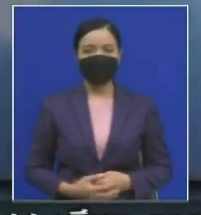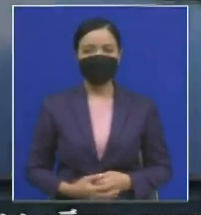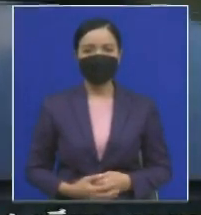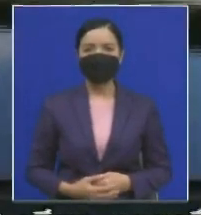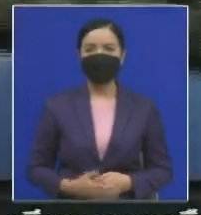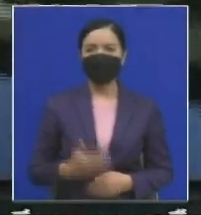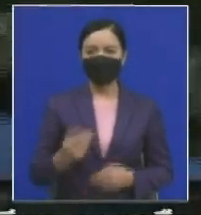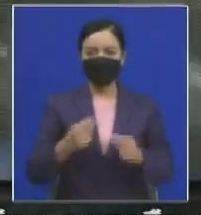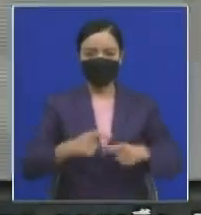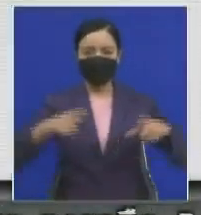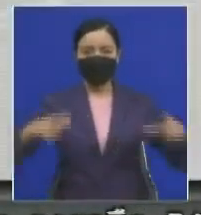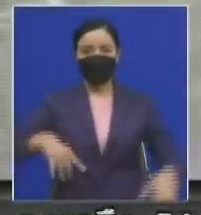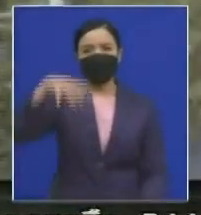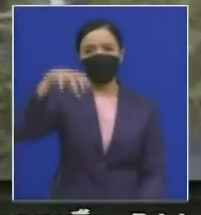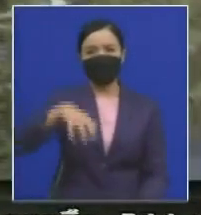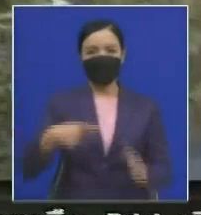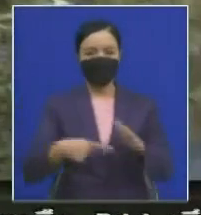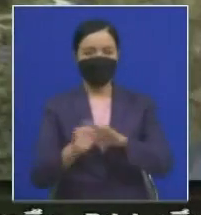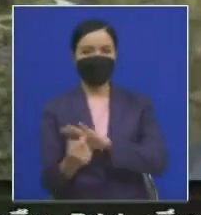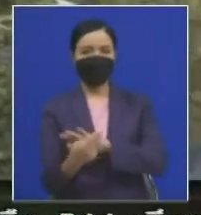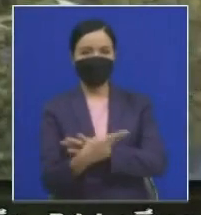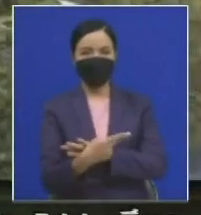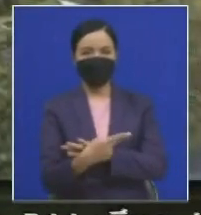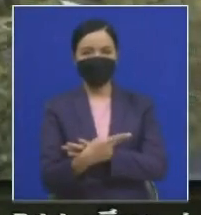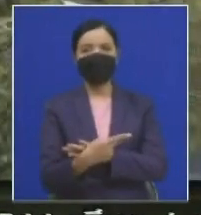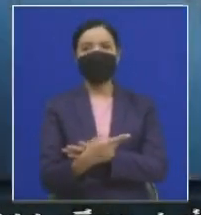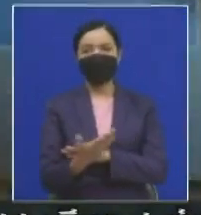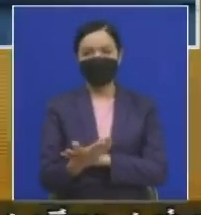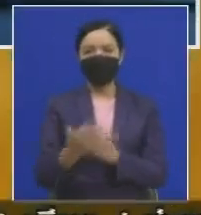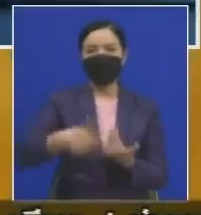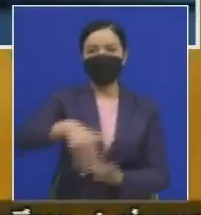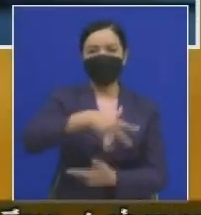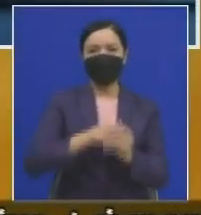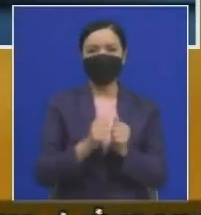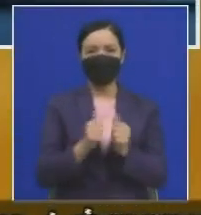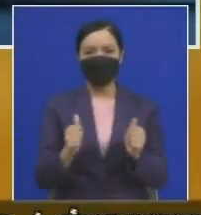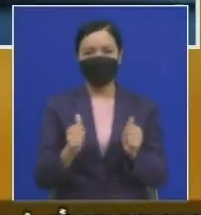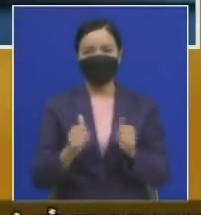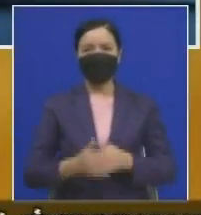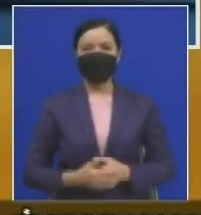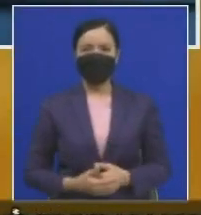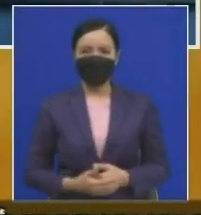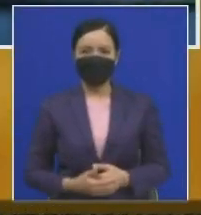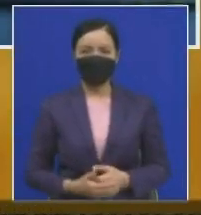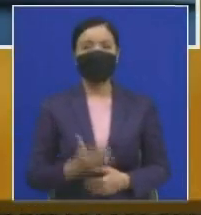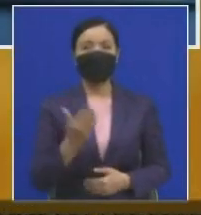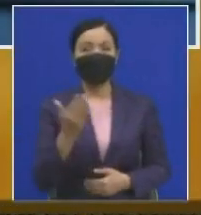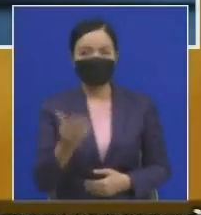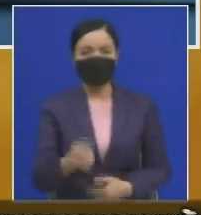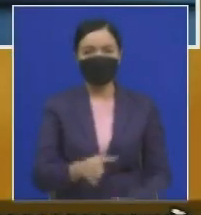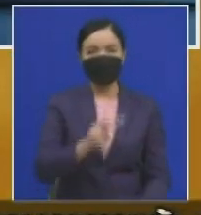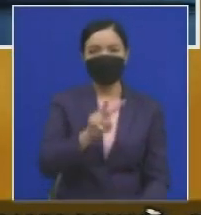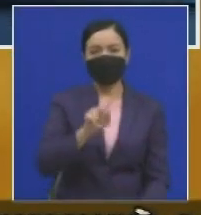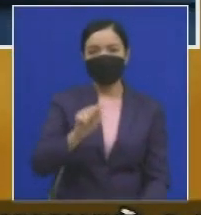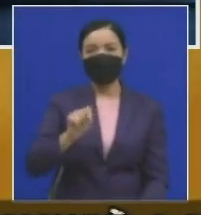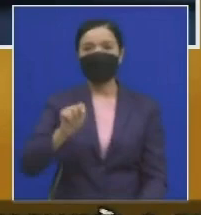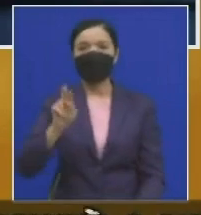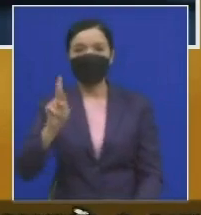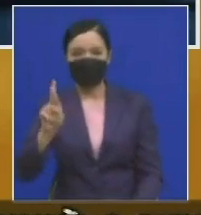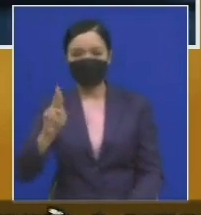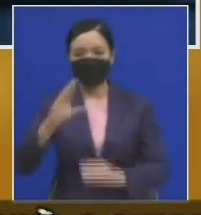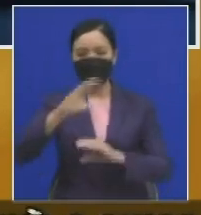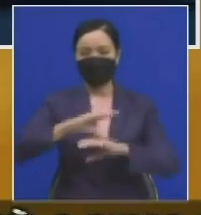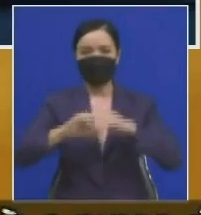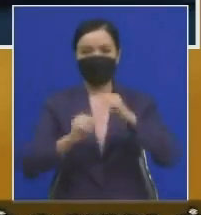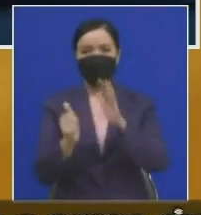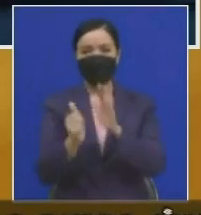รอย่าไปโอพา ประทุ่งทานี ชีวานิเวนี่คือวทยาที่นำเสนอในแมเพจโครง